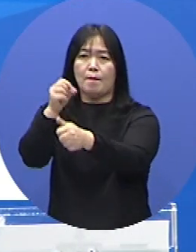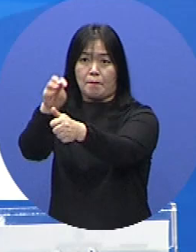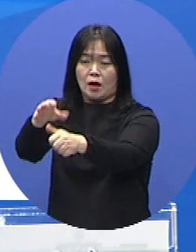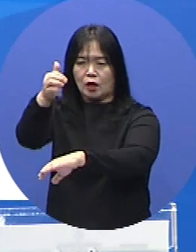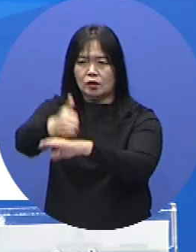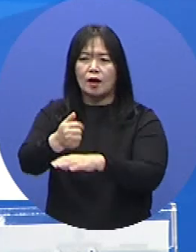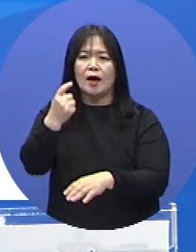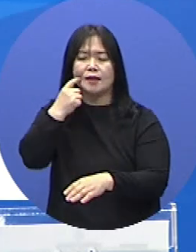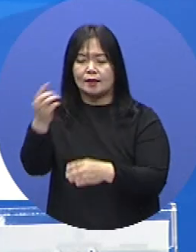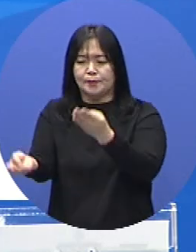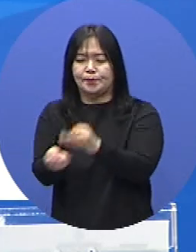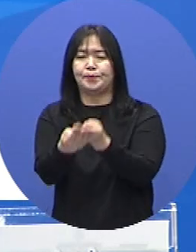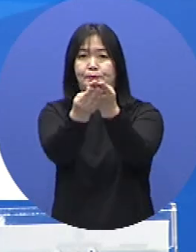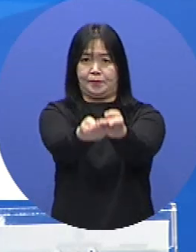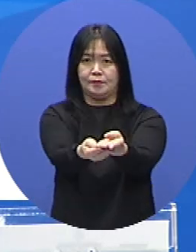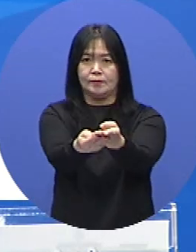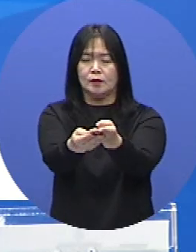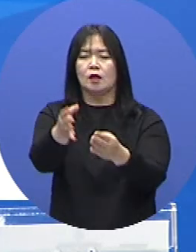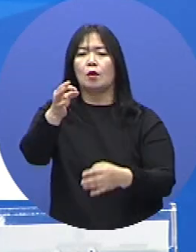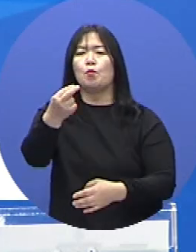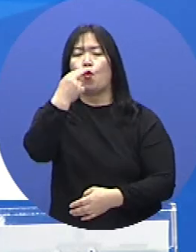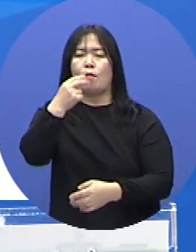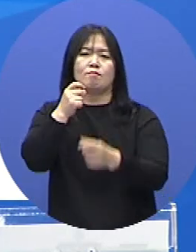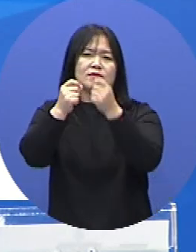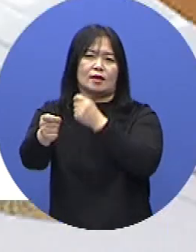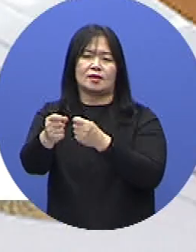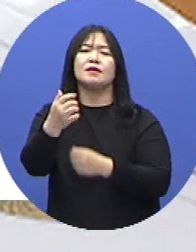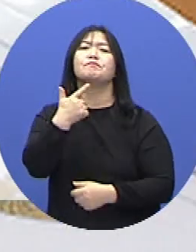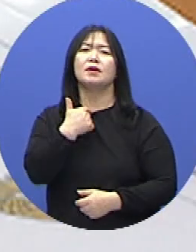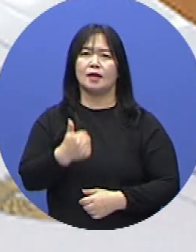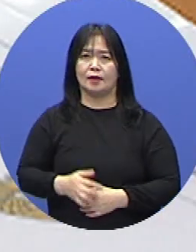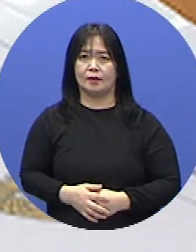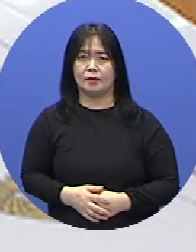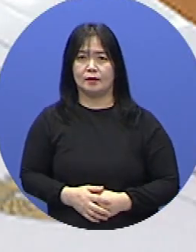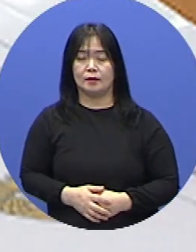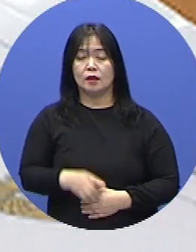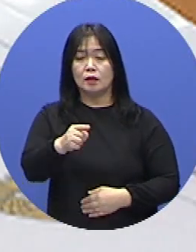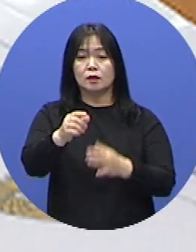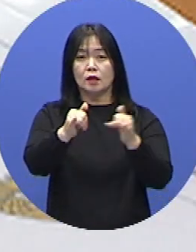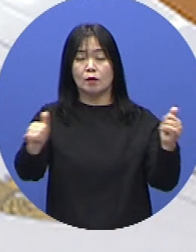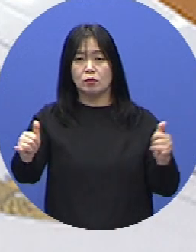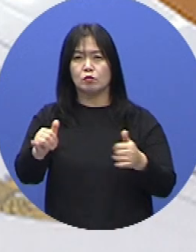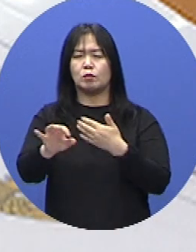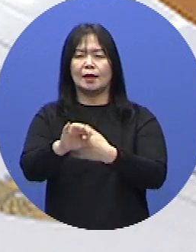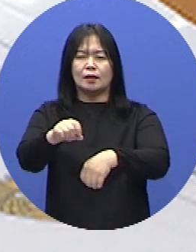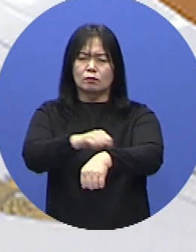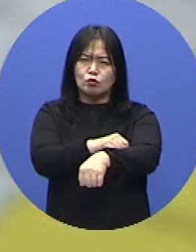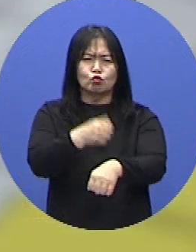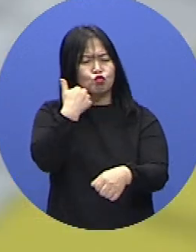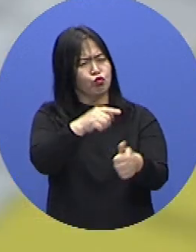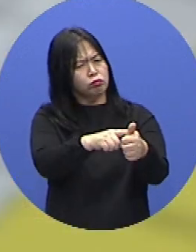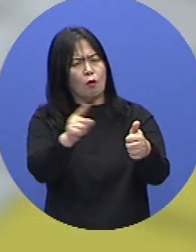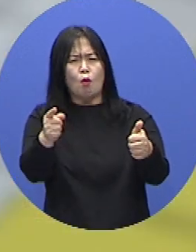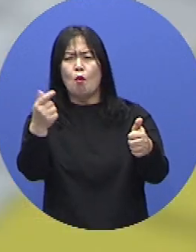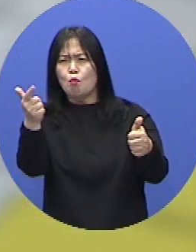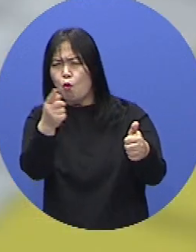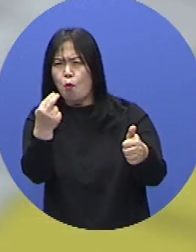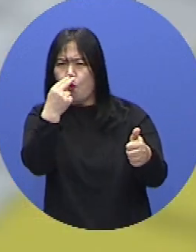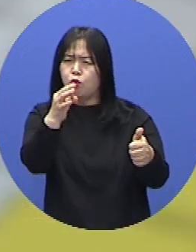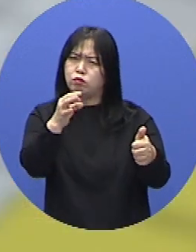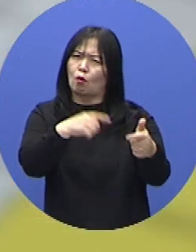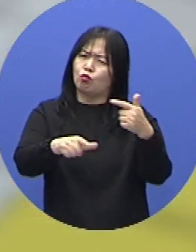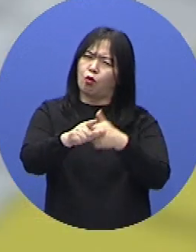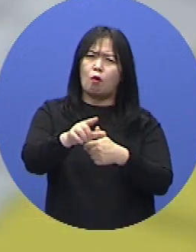허위 진단서를 첨부해서 보험사기를 저지르게 되었습니다. 이들의 범행은 특정 설계사의 고객들에게